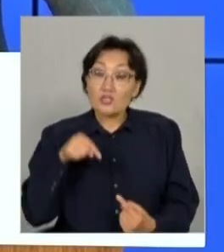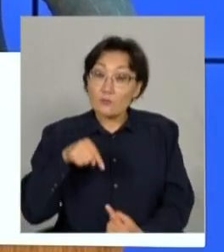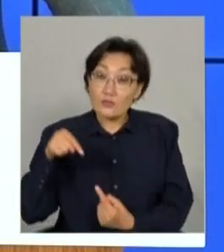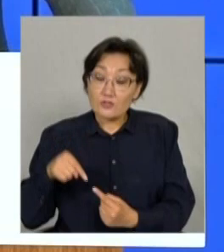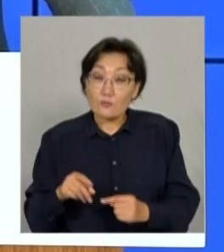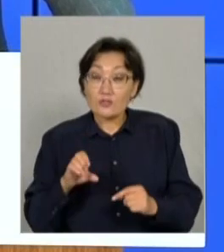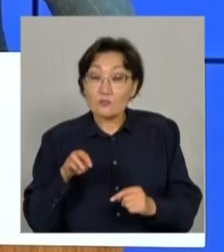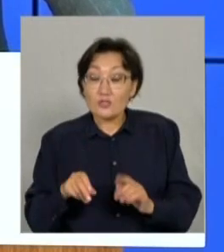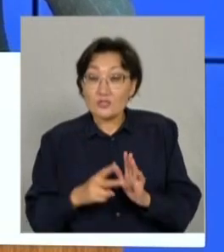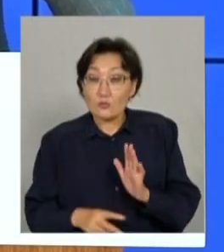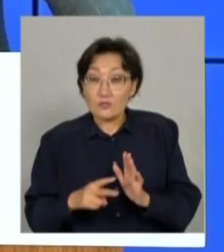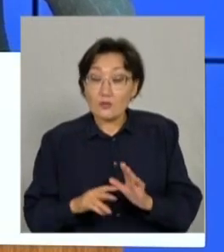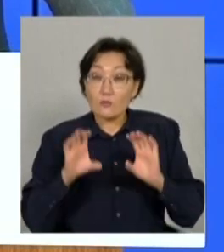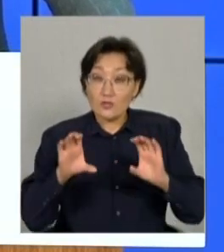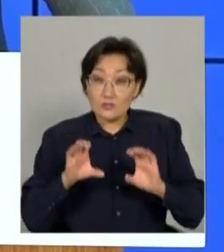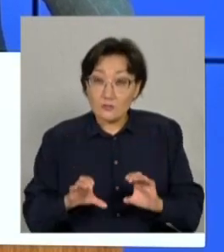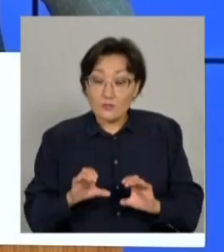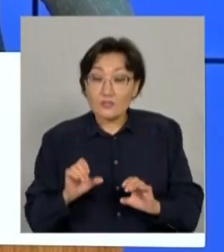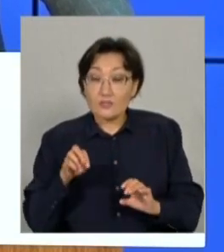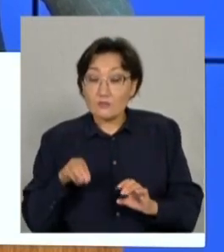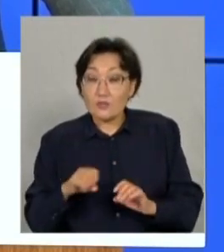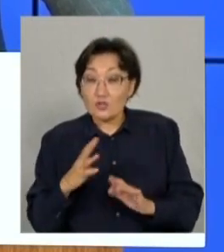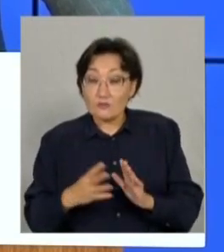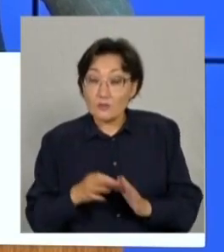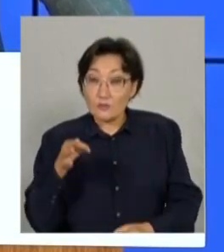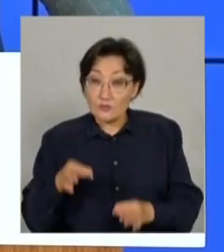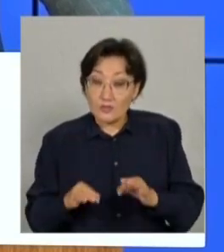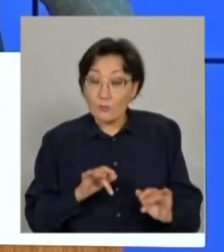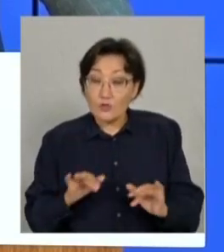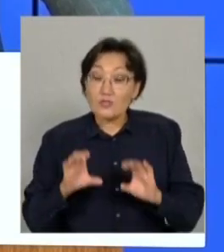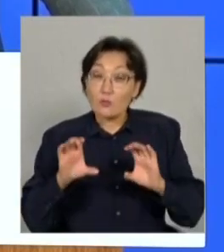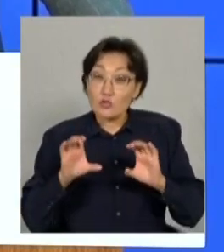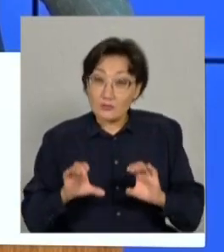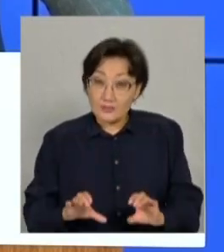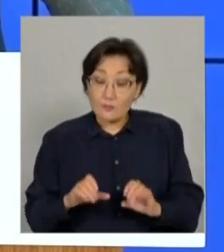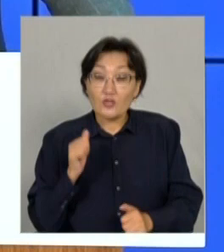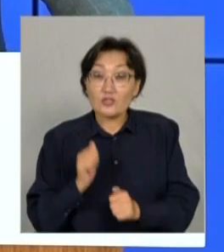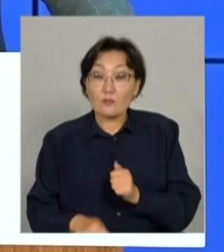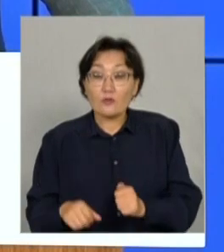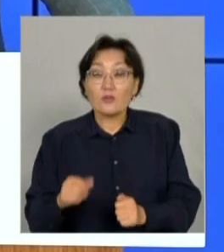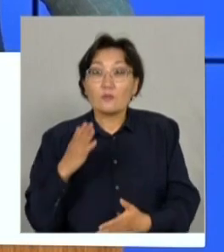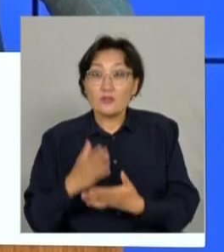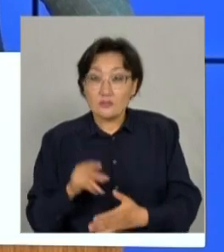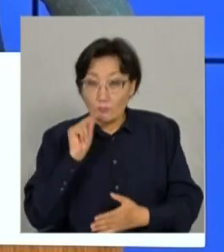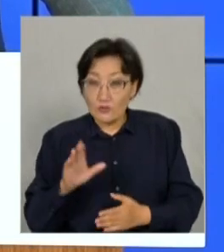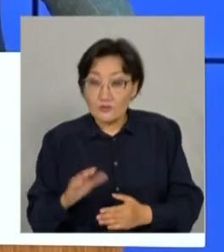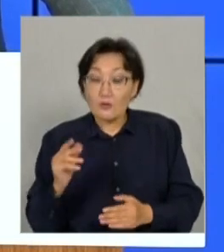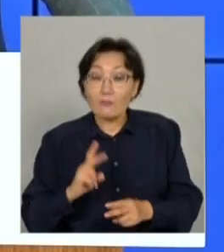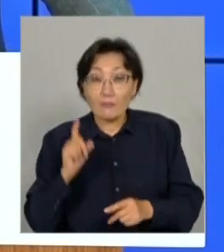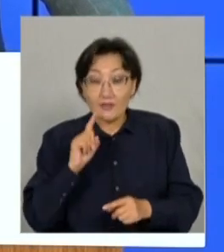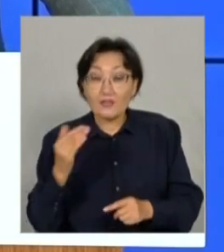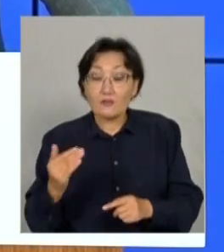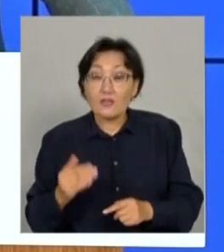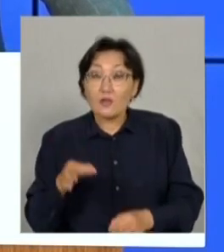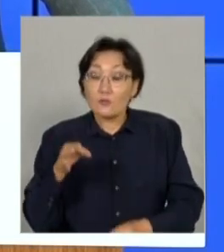со статьей 77 Конституции и статьей 19 Уголовно-процессуального кодекса, каждый считается невиновным, пока его виновность в